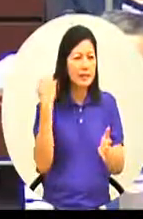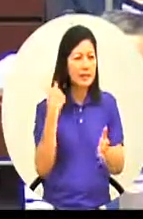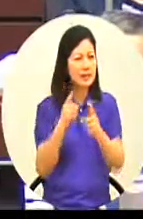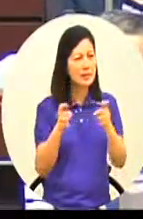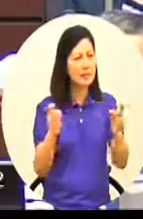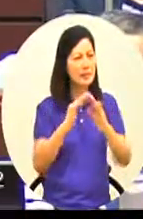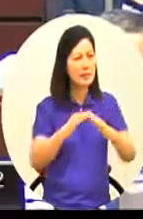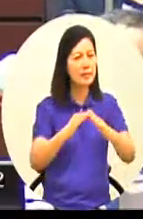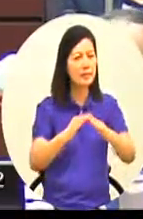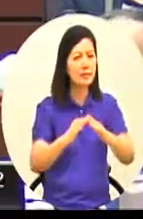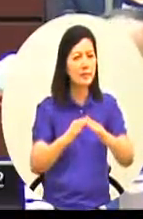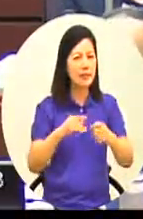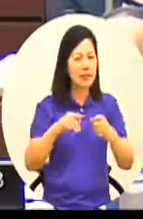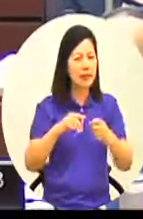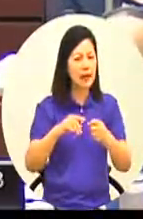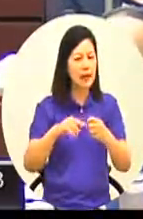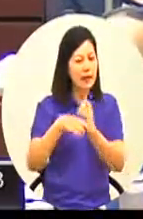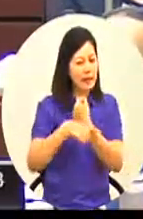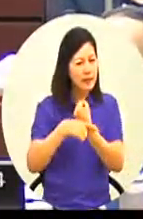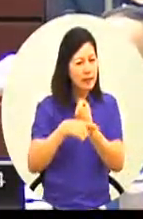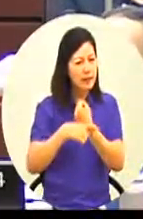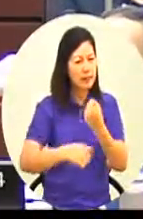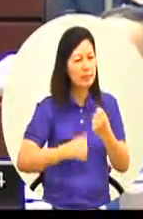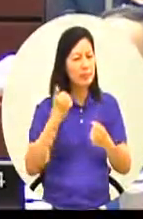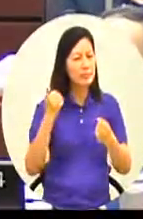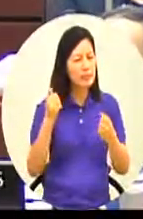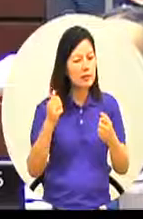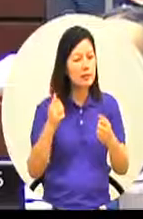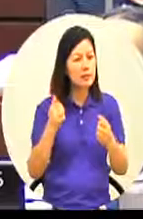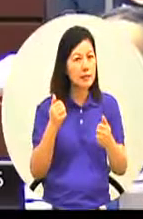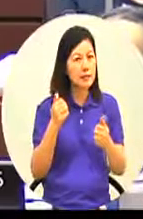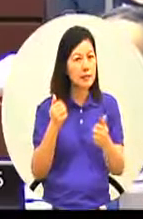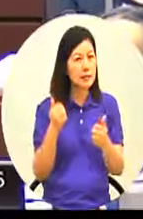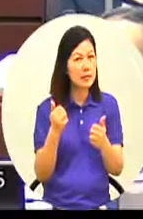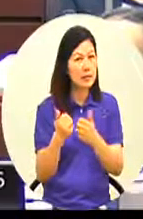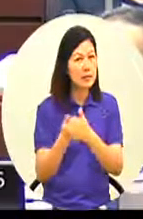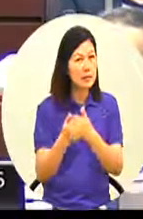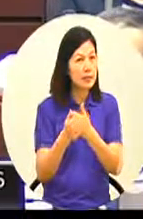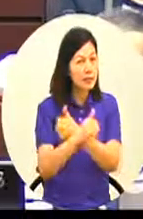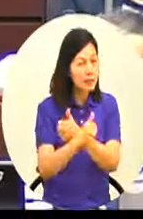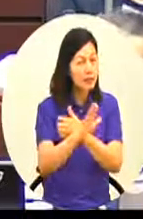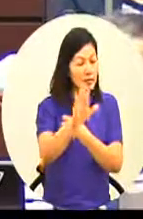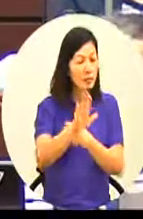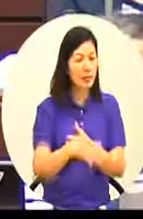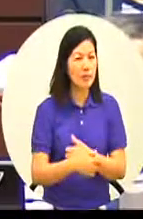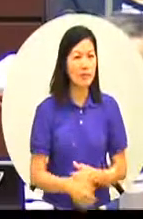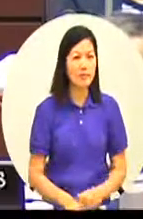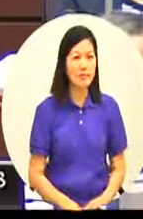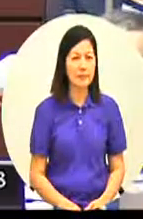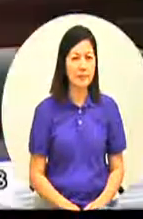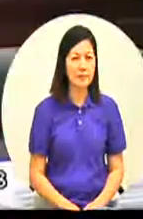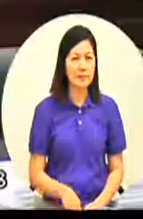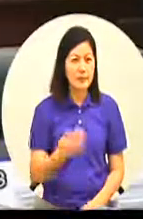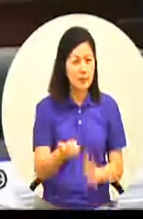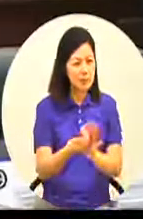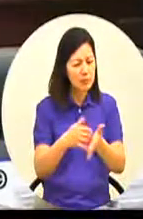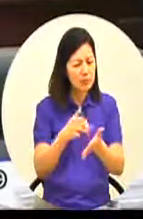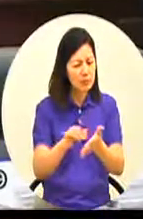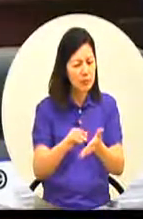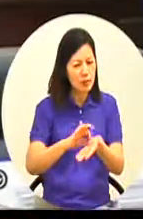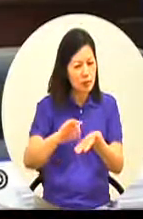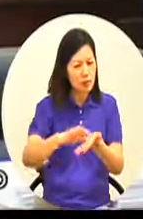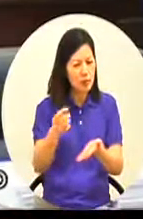像在实验做这种。我忘记是台北。 我觉得研考会可以来试看看。 我们可以去， 因为编的预算并不多，我